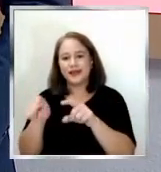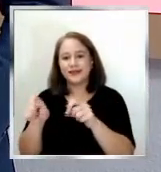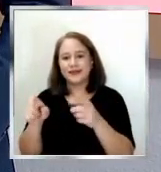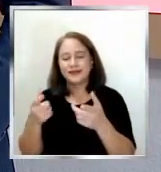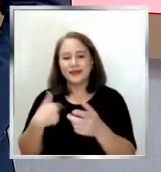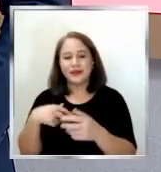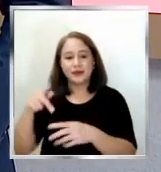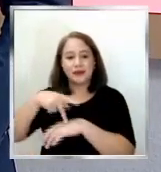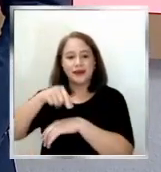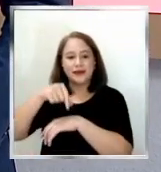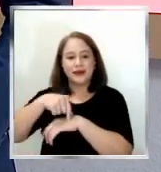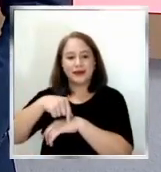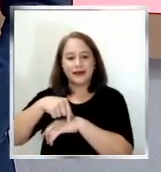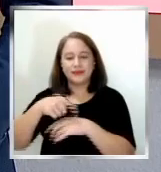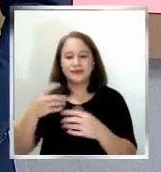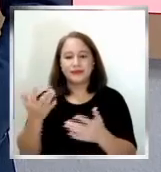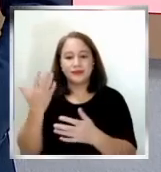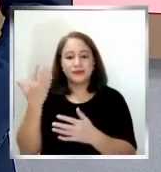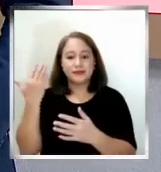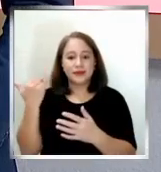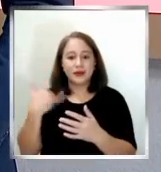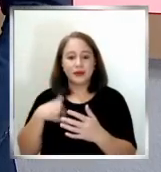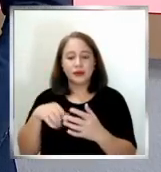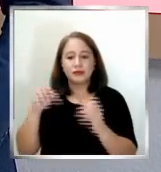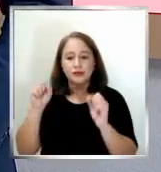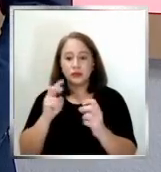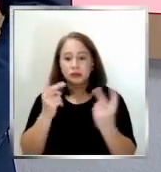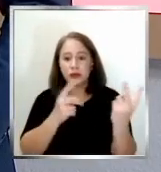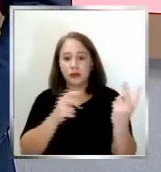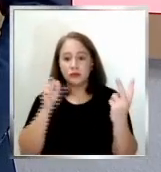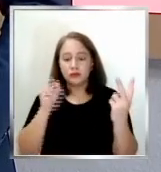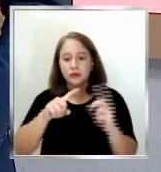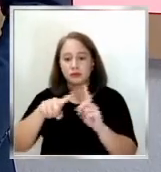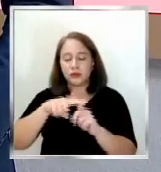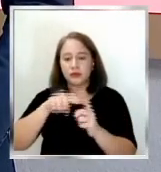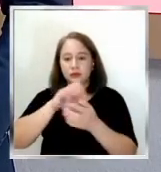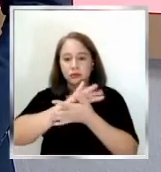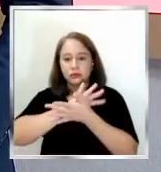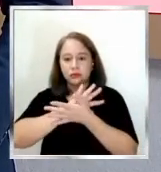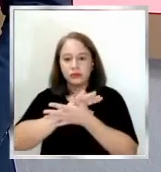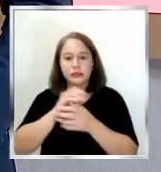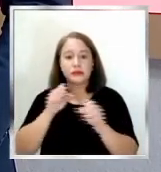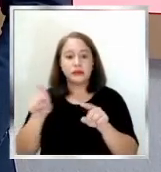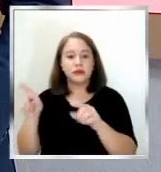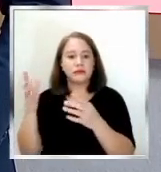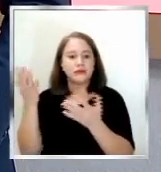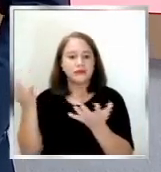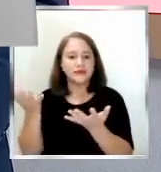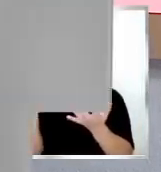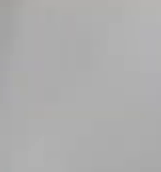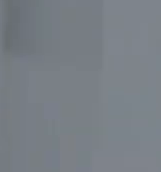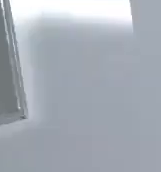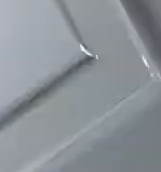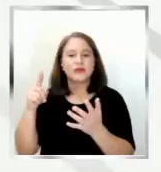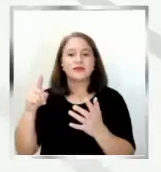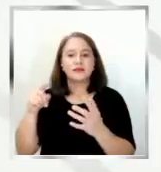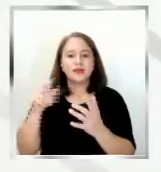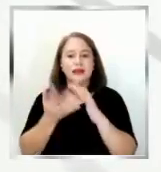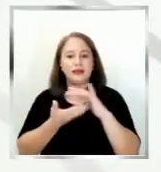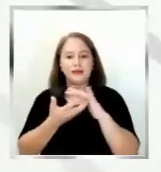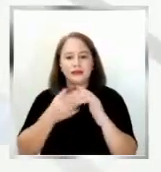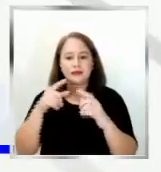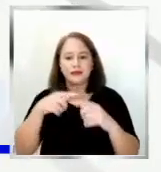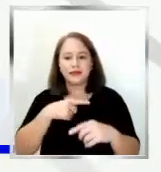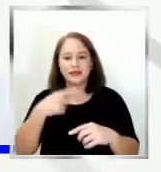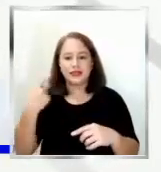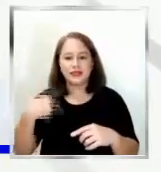sa COVID ang dalawa sa mga biktimang inilalako sa mga parokyanong Chino. Nakatutok si John Consulta.